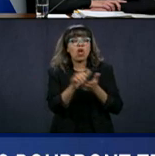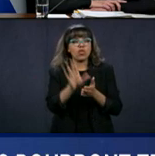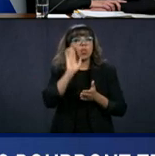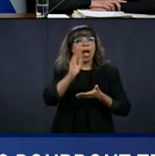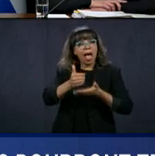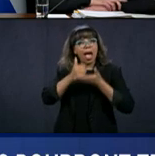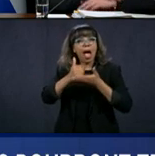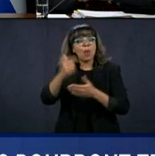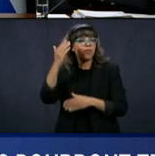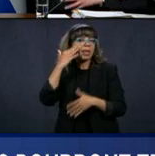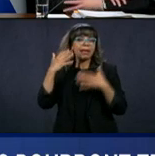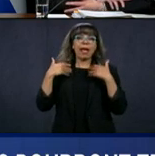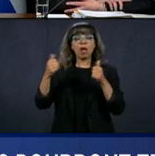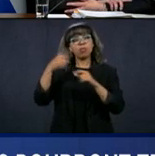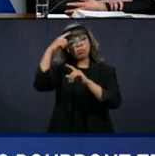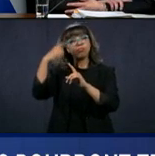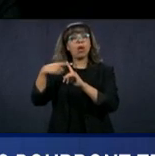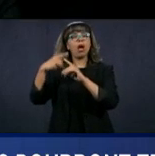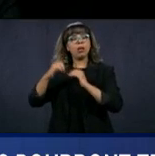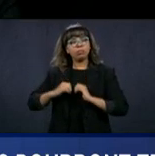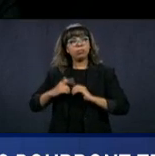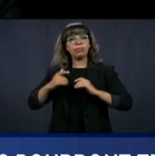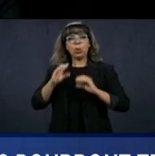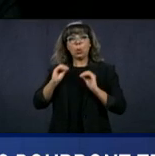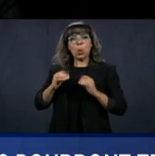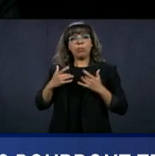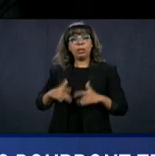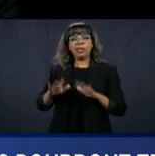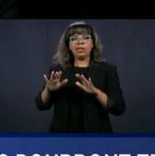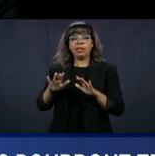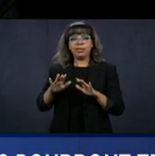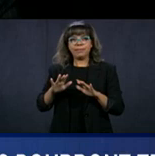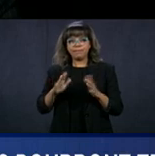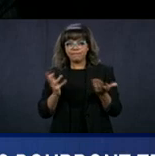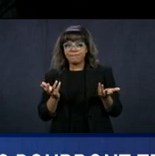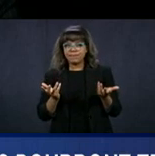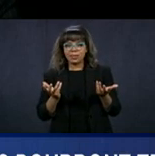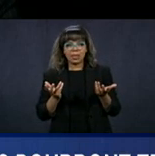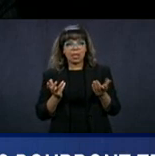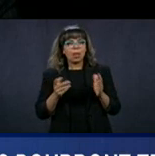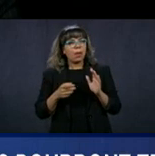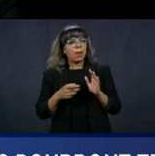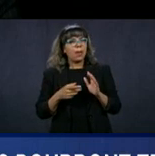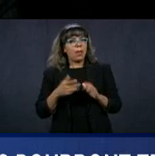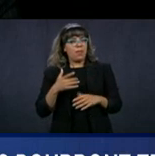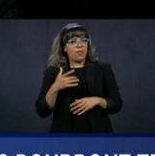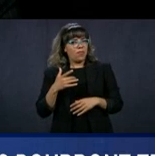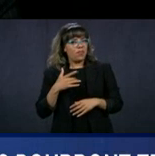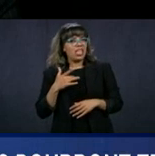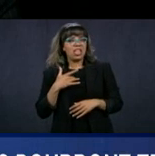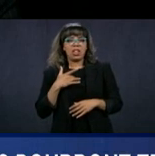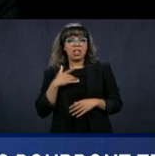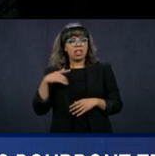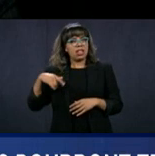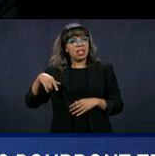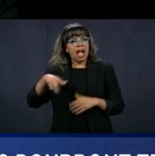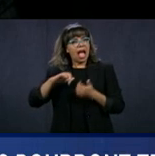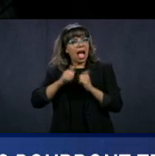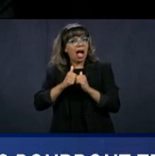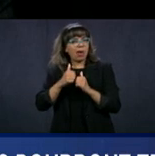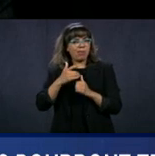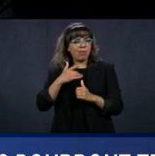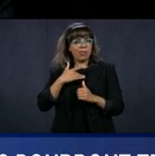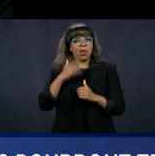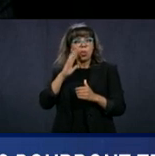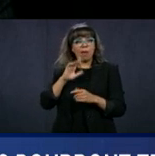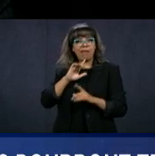trouver les professionnels en santé mentale pour répondre aux besoins. Et ne pensez-vous pas que le confinement au Québec a été trop dur